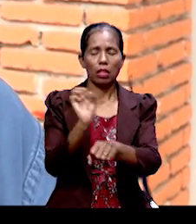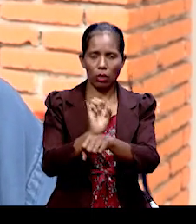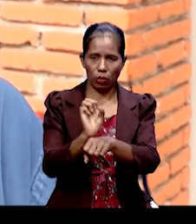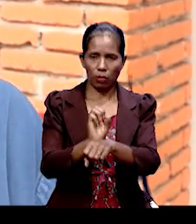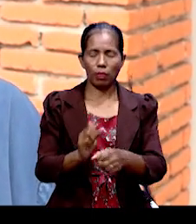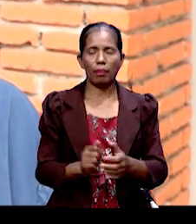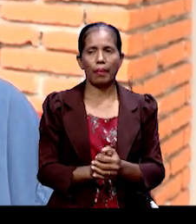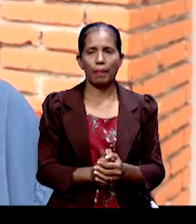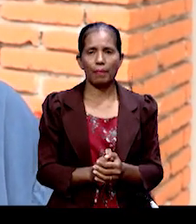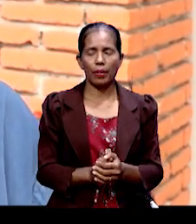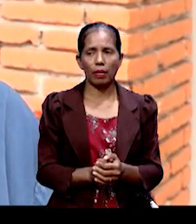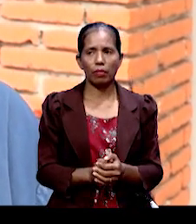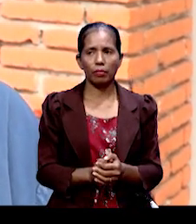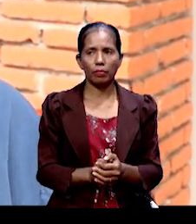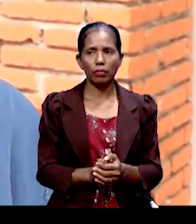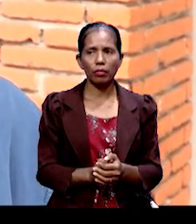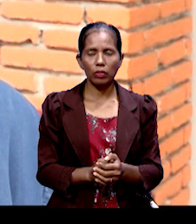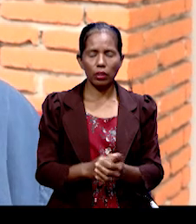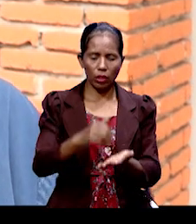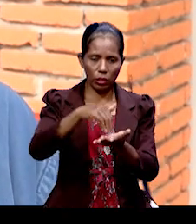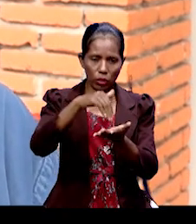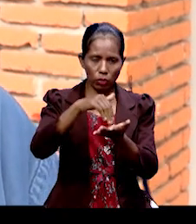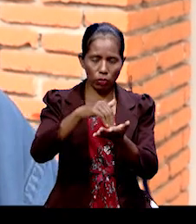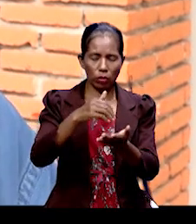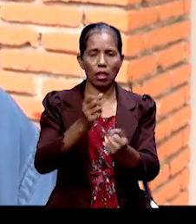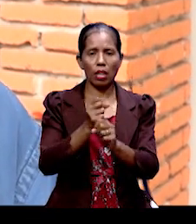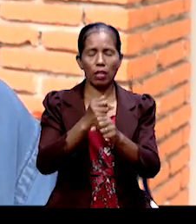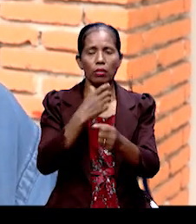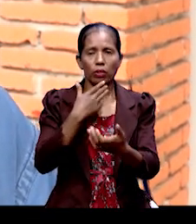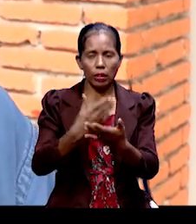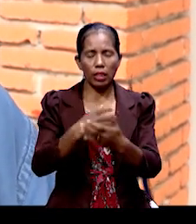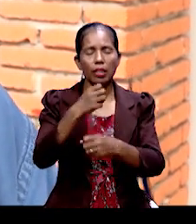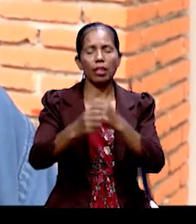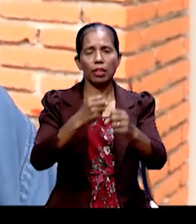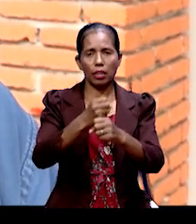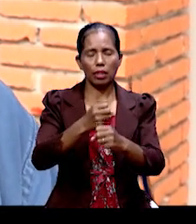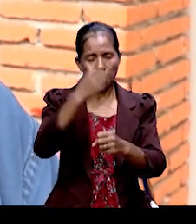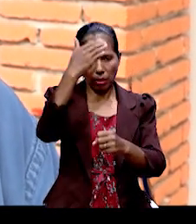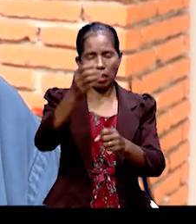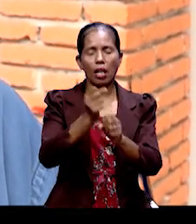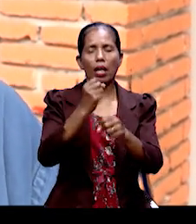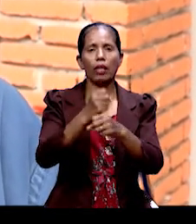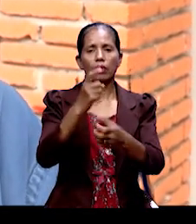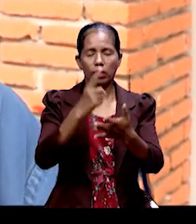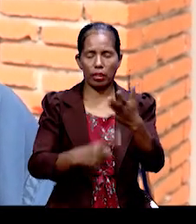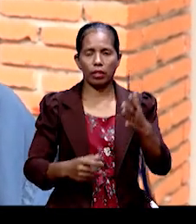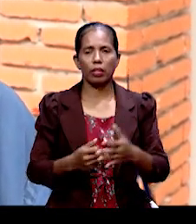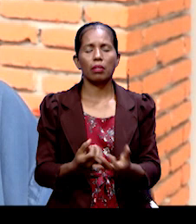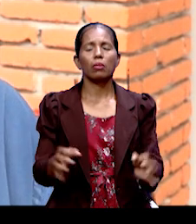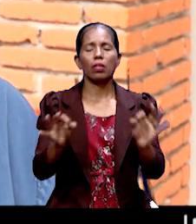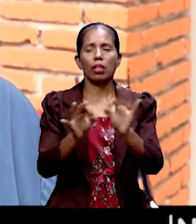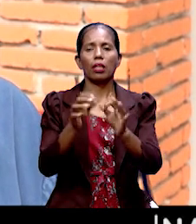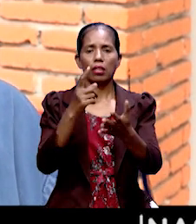sektor privado timur di kliu, studi di dia tina tina mai deh, saya ada maka total saya